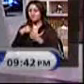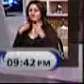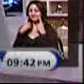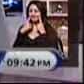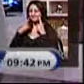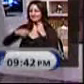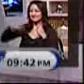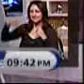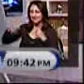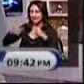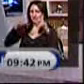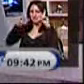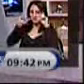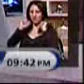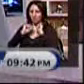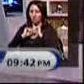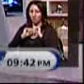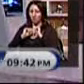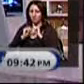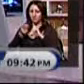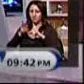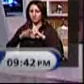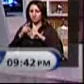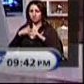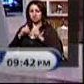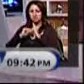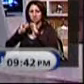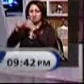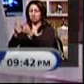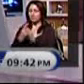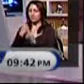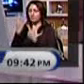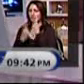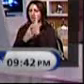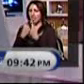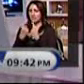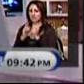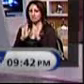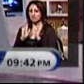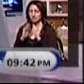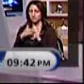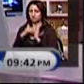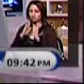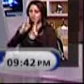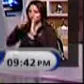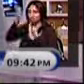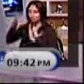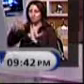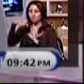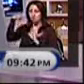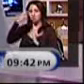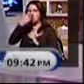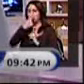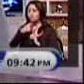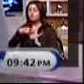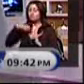وبتاع. انا رحت بنيه وطنيه خالصه زي ما قلت لك، انا ده رئيس